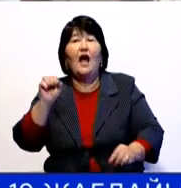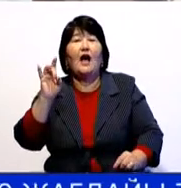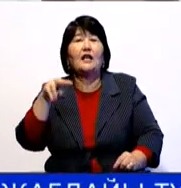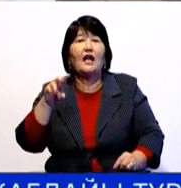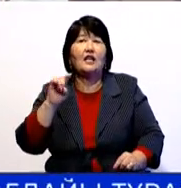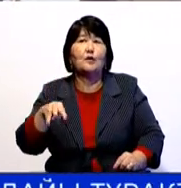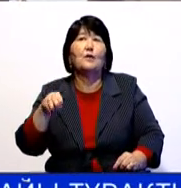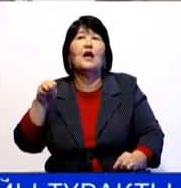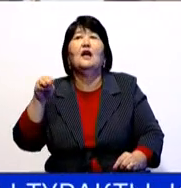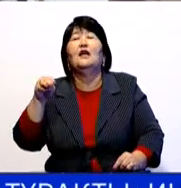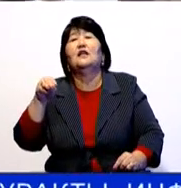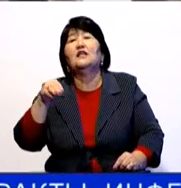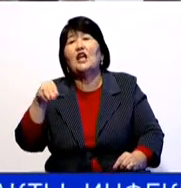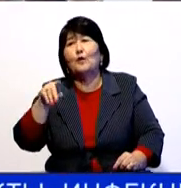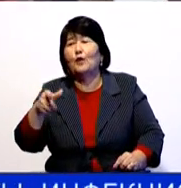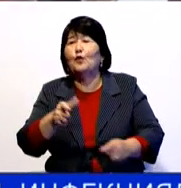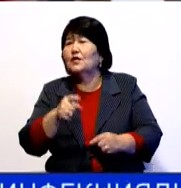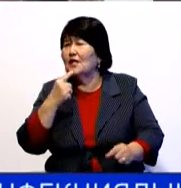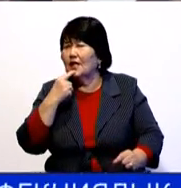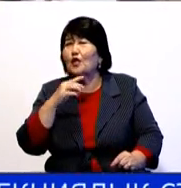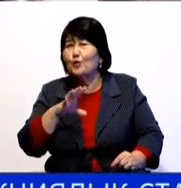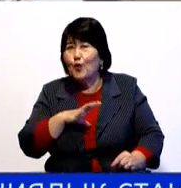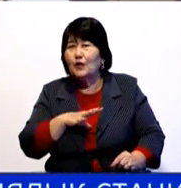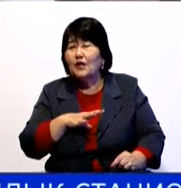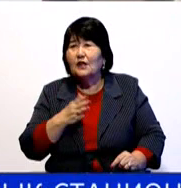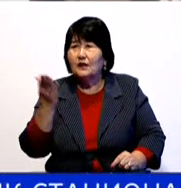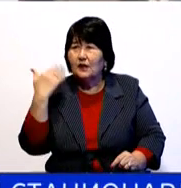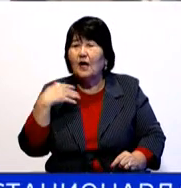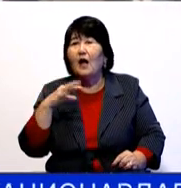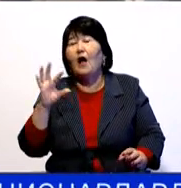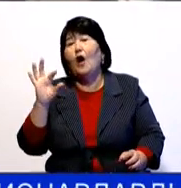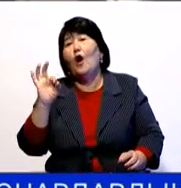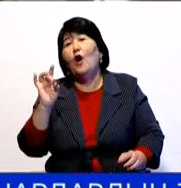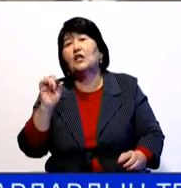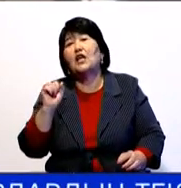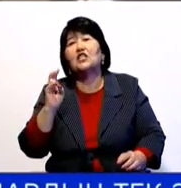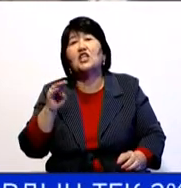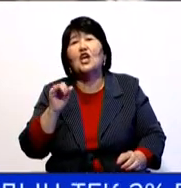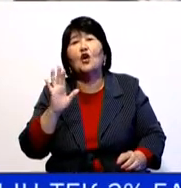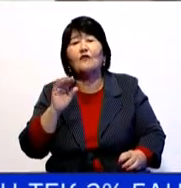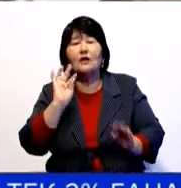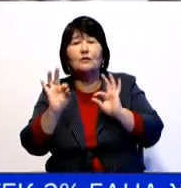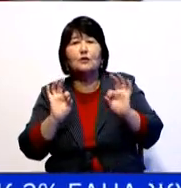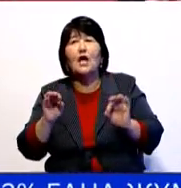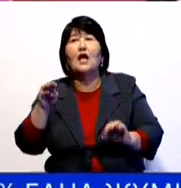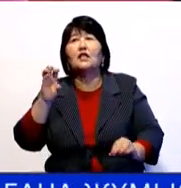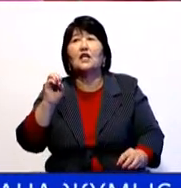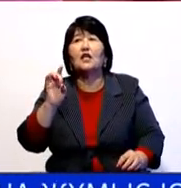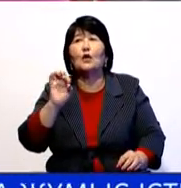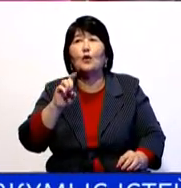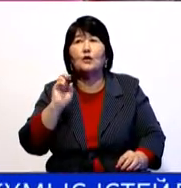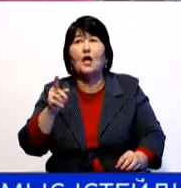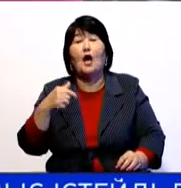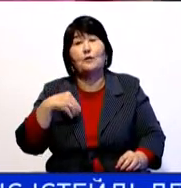Тажмаханова. Енді сол кезде өте қиын болды. Аранжировка жасайтын Рамазан Тайманов Тереңөзек ауданында тұратын болса, біз